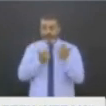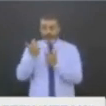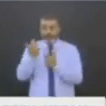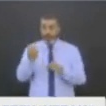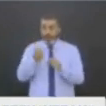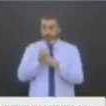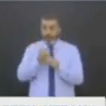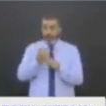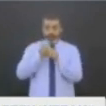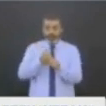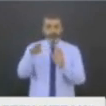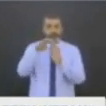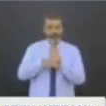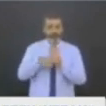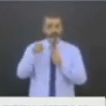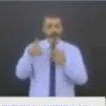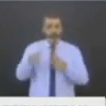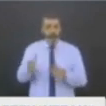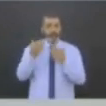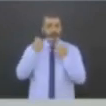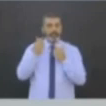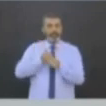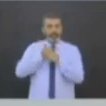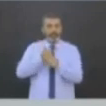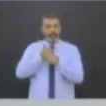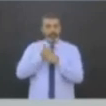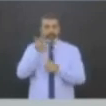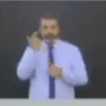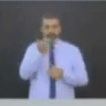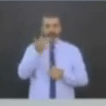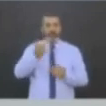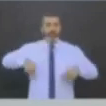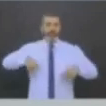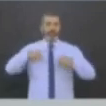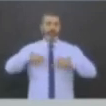ακριβώς αυτά για τα οποία έχει δεσμευθεί. Και αυτή είναι και η δικιά μας πρόθεση.